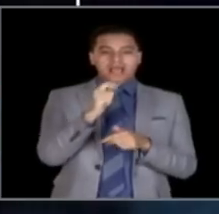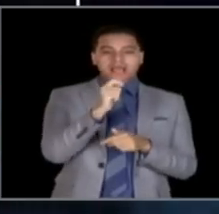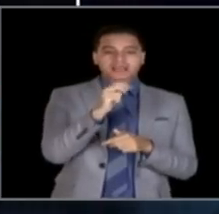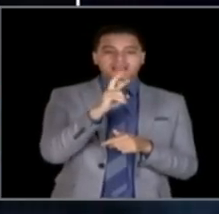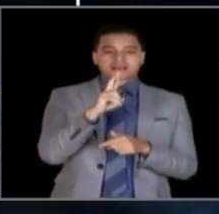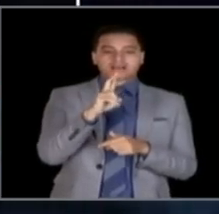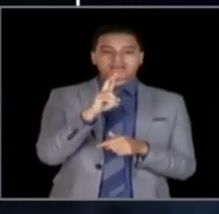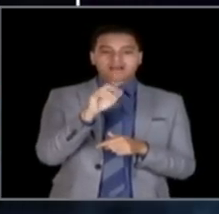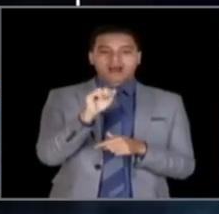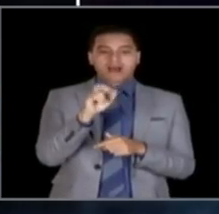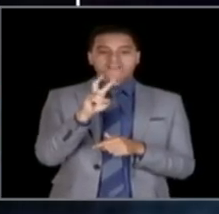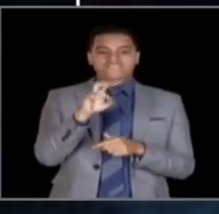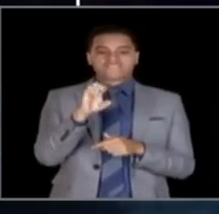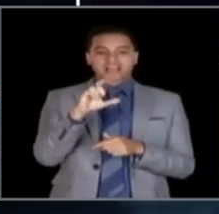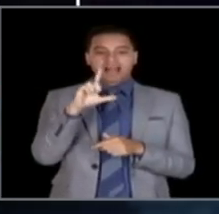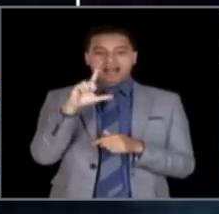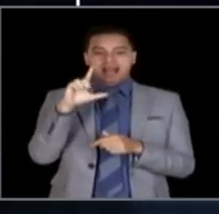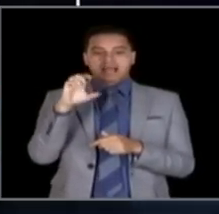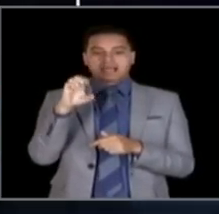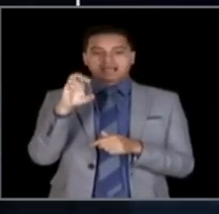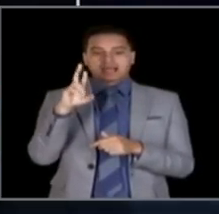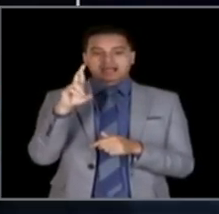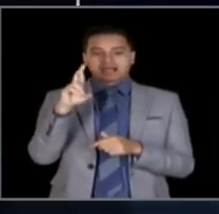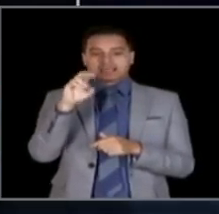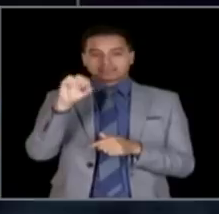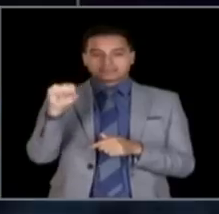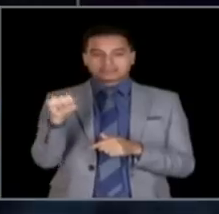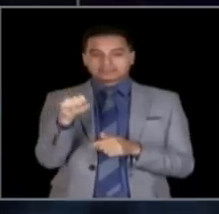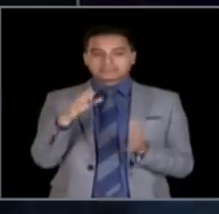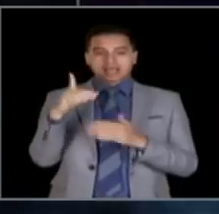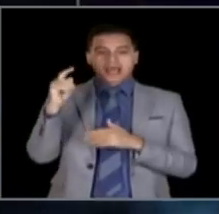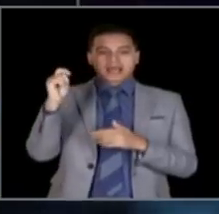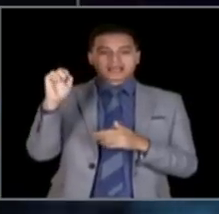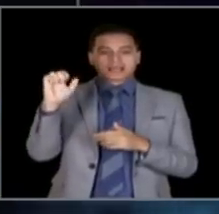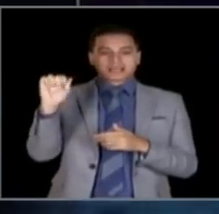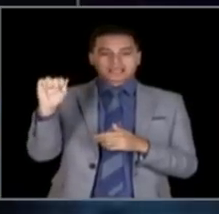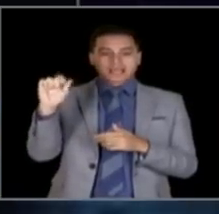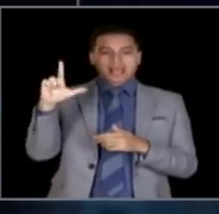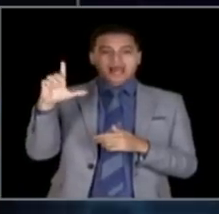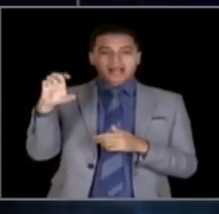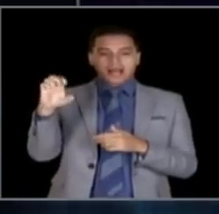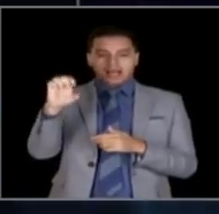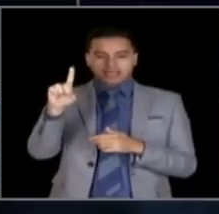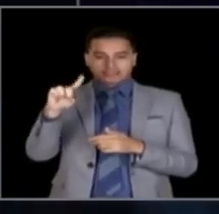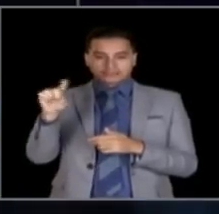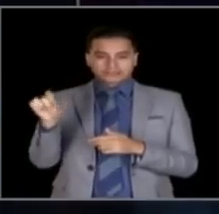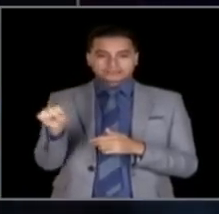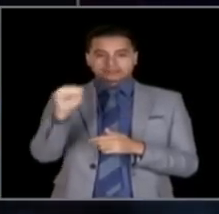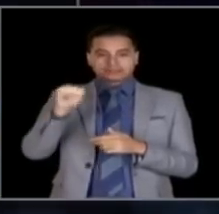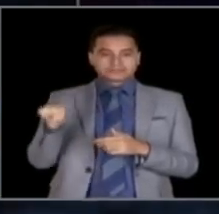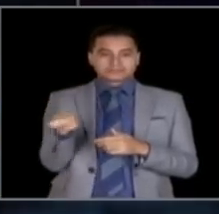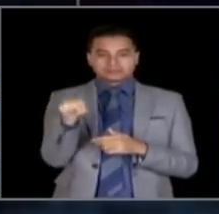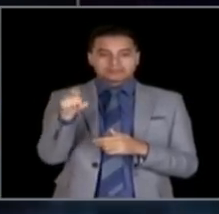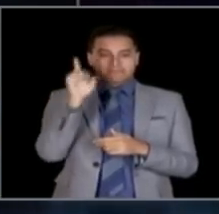تيلز؟ اتأسست 1989 من أكبر مطوري ألعاب